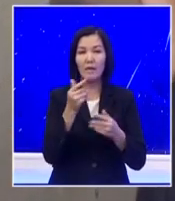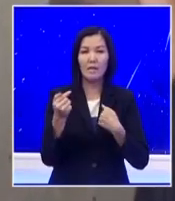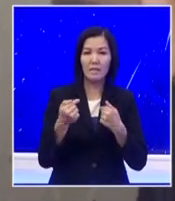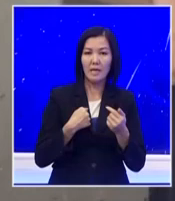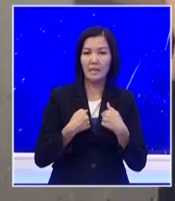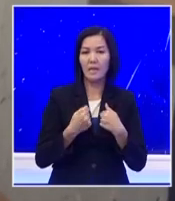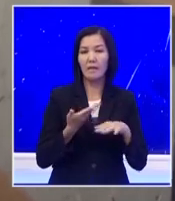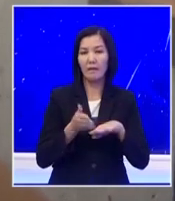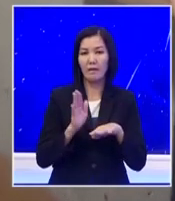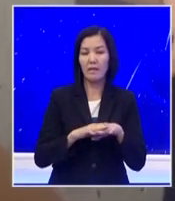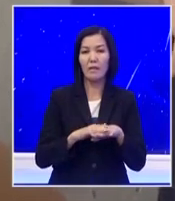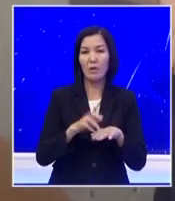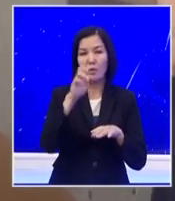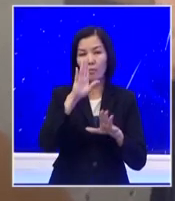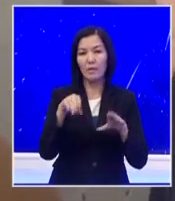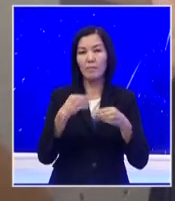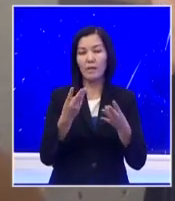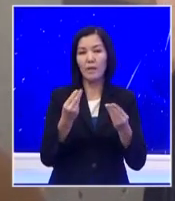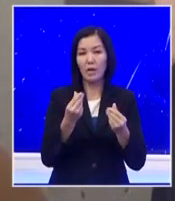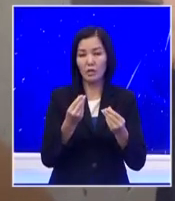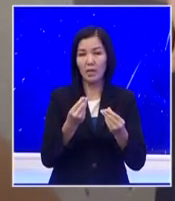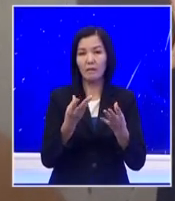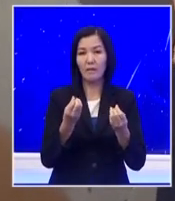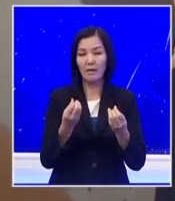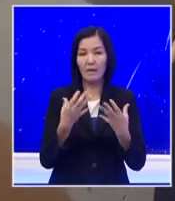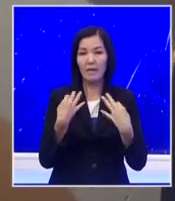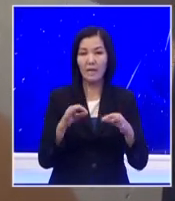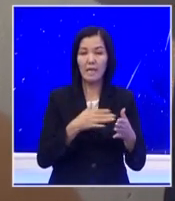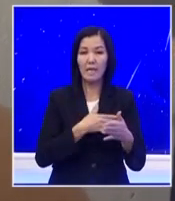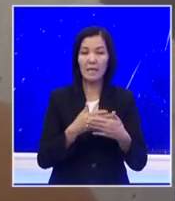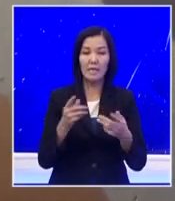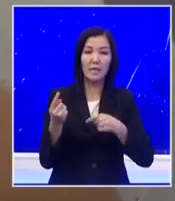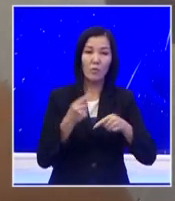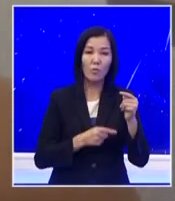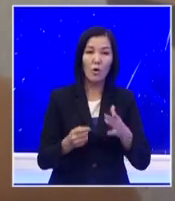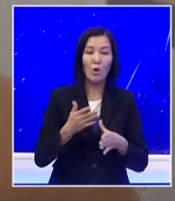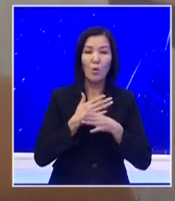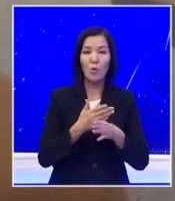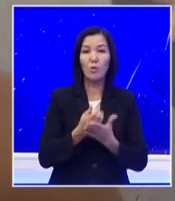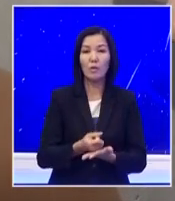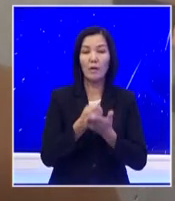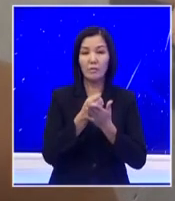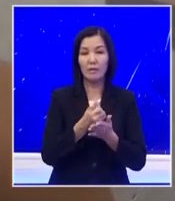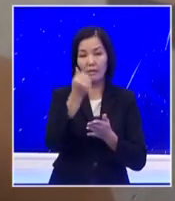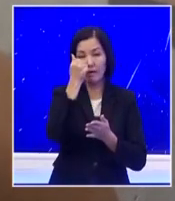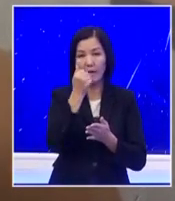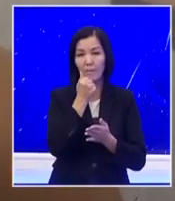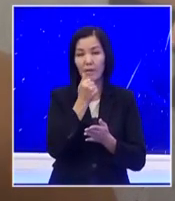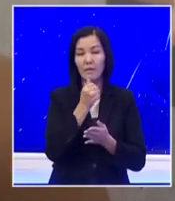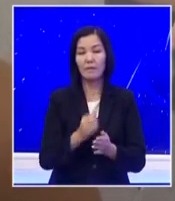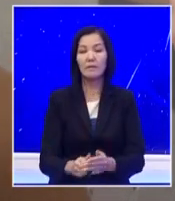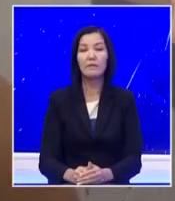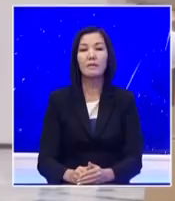рас. Қайта үкіметтен берілетін қаражаттан бөлек, осындай еріктілер, кәсіпкерлер қолдап жатыр. Ризамыз, тек жақсылық болсын.